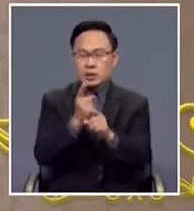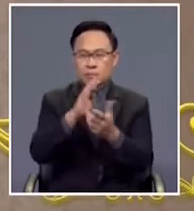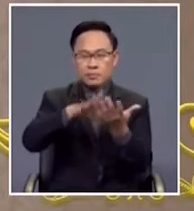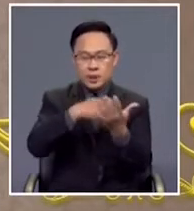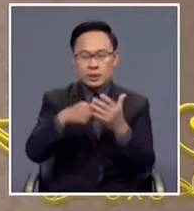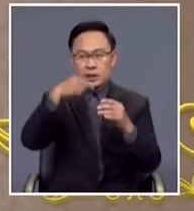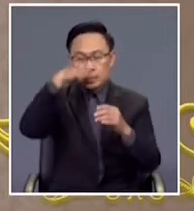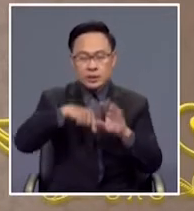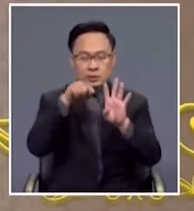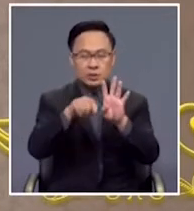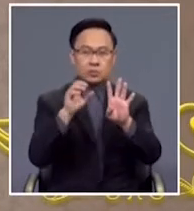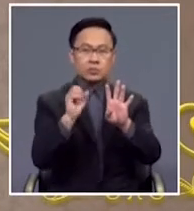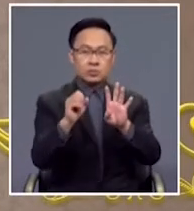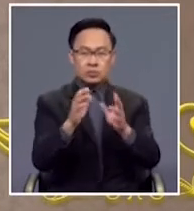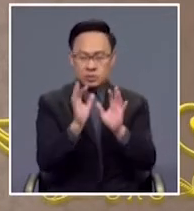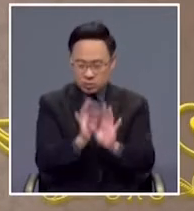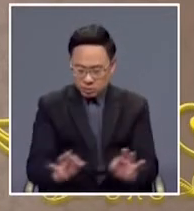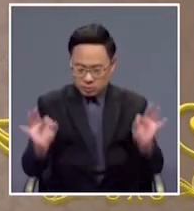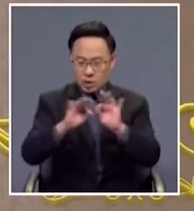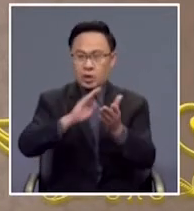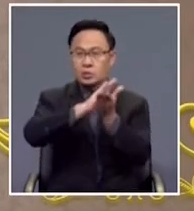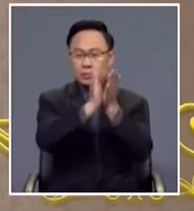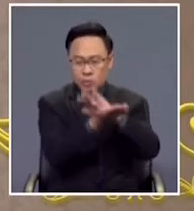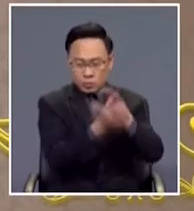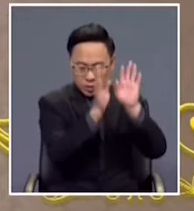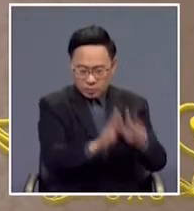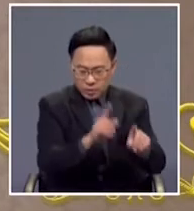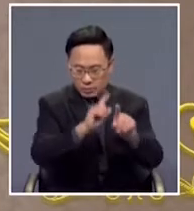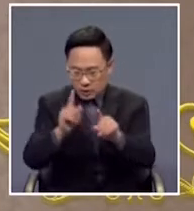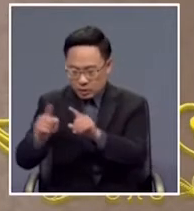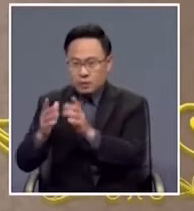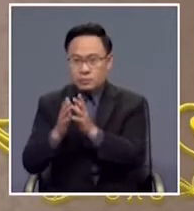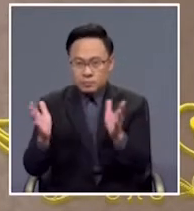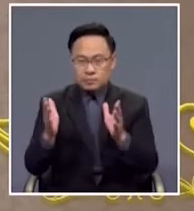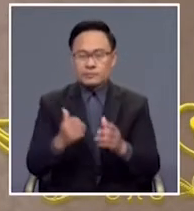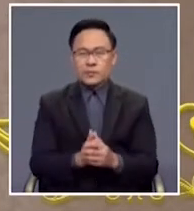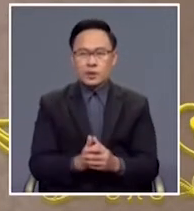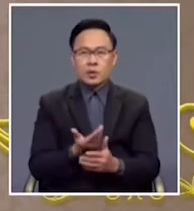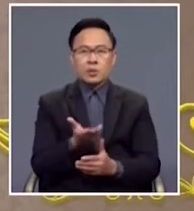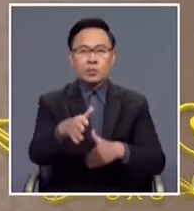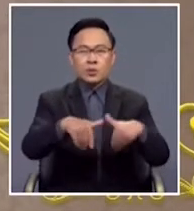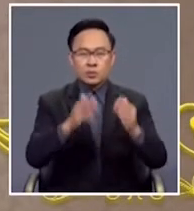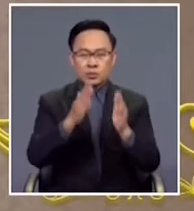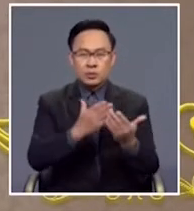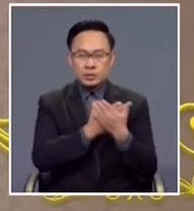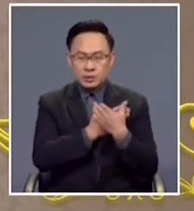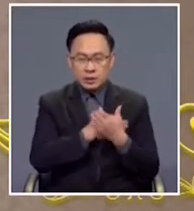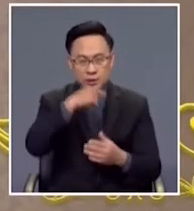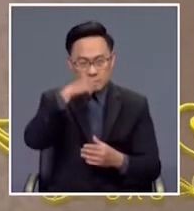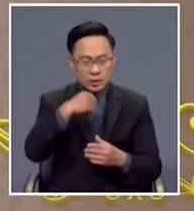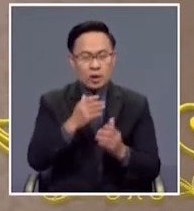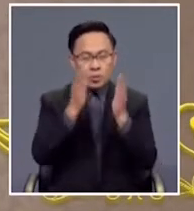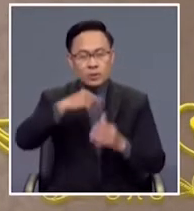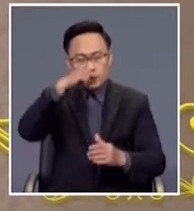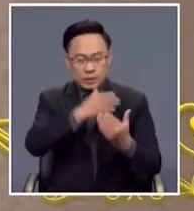ทศไทย 4.0 ที่จำเป็นต้องมีการปฏิรูปในอีกหลายๆด้านด้วยนะครับพี่น้องประชาชนที่รักครับตัวอย่างการเปลี่ยนแปลง